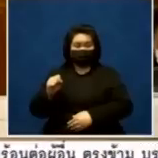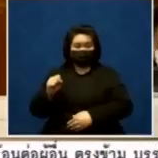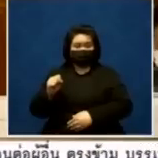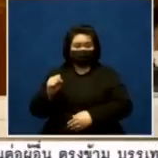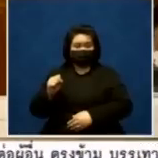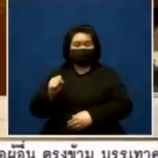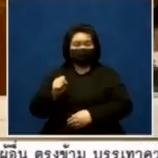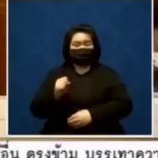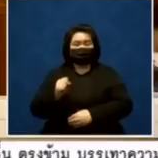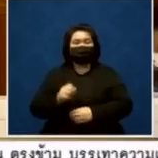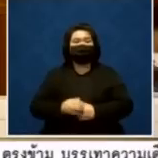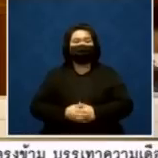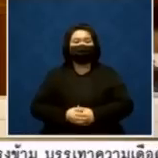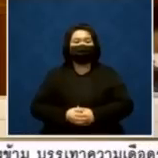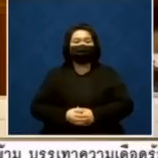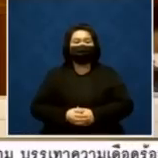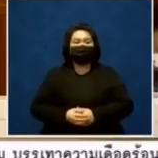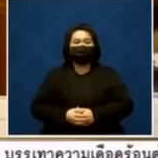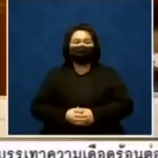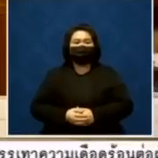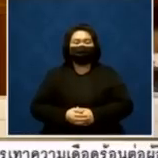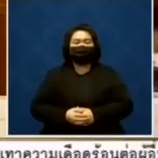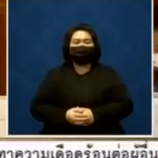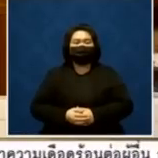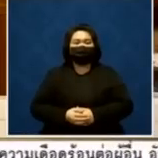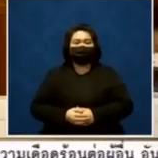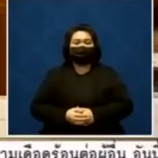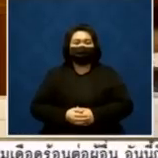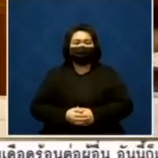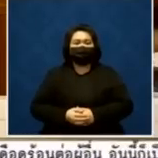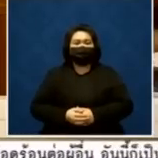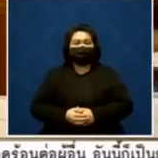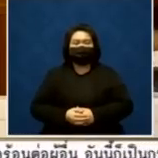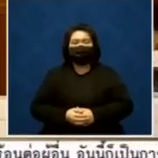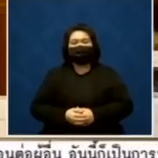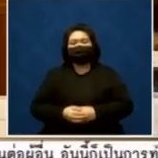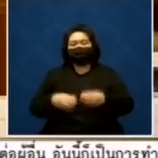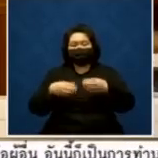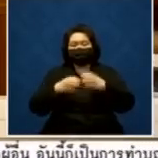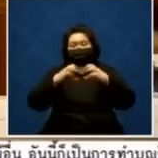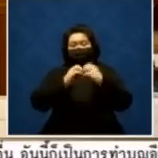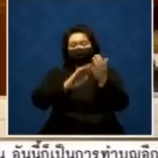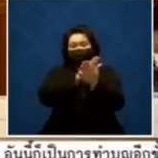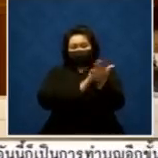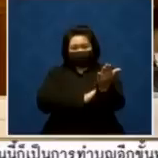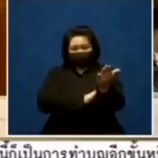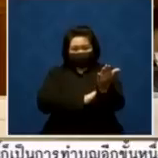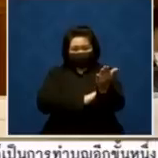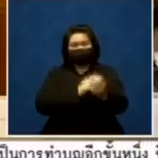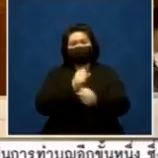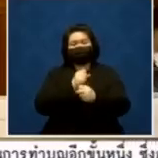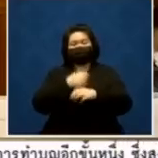ลุกขึ้นมาชี้แจงนะครับชี้แจงว่าไงเราก็บอกว่าเขามีการโอนเงินตอนแรกก็ชี้แจงด้วยปากเปล่าแต่ตอนหลังก็เอา